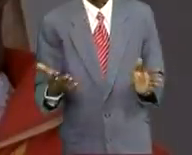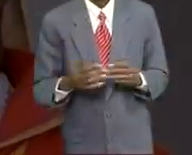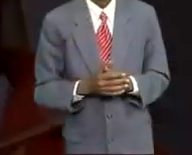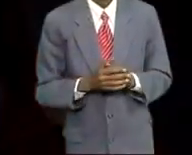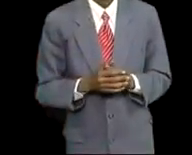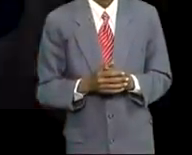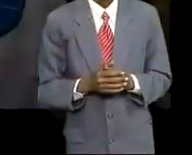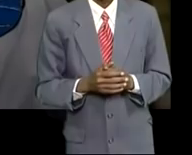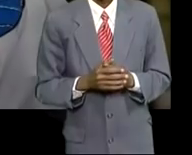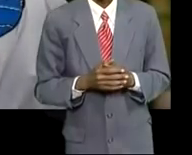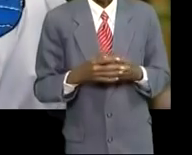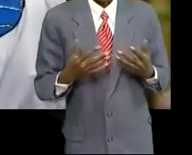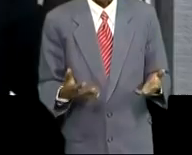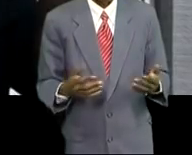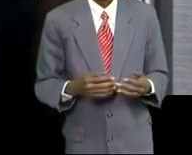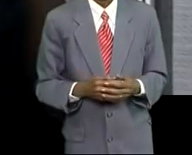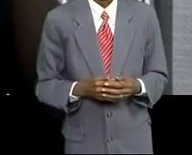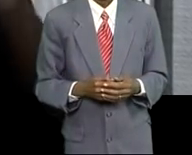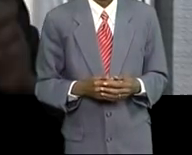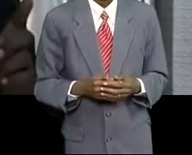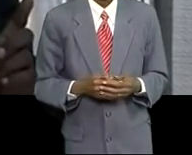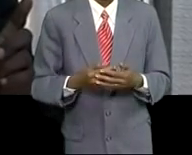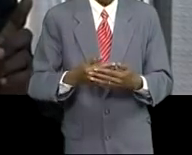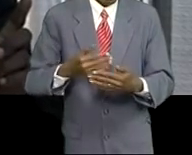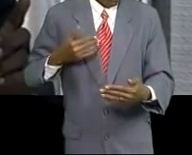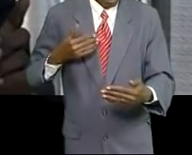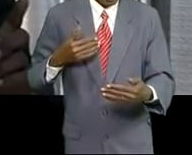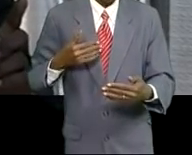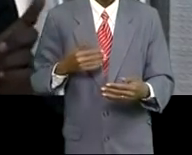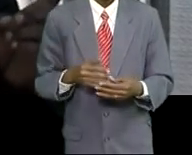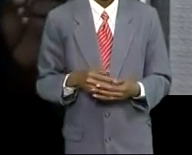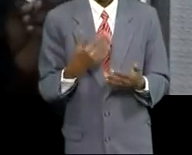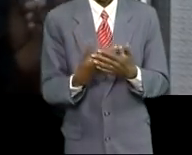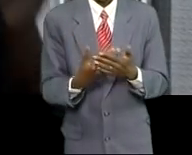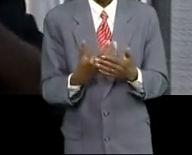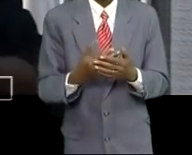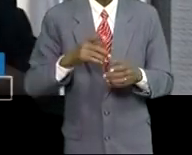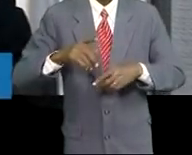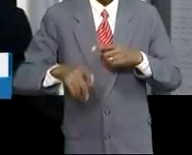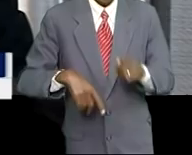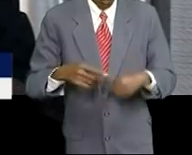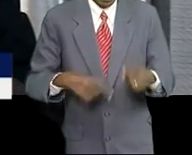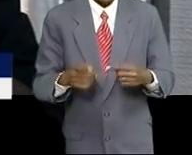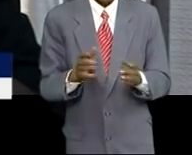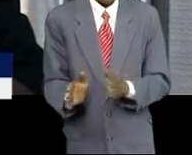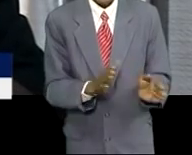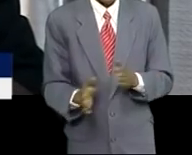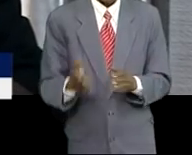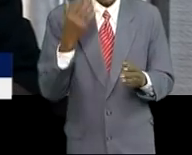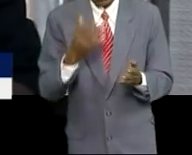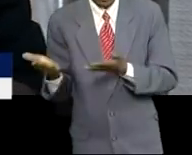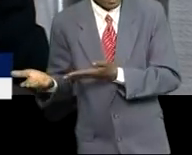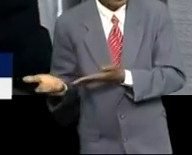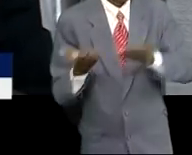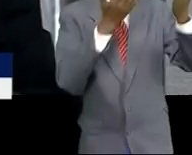L'Église dit avoir pris les précautions. Quand la maladie, la crise s'est manifestée, on l'a vite amené à l'hôpital. La plus proche,